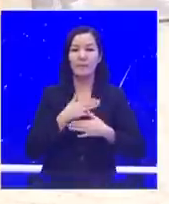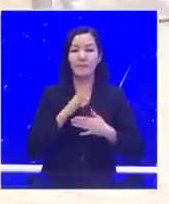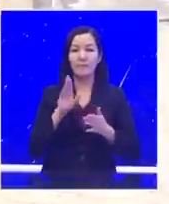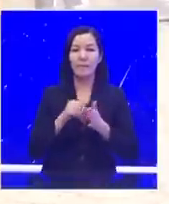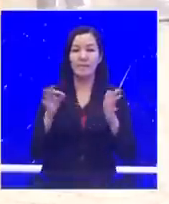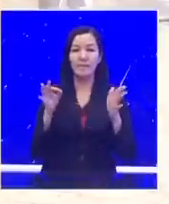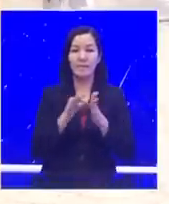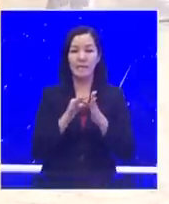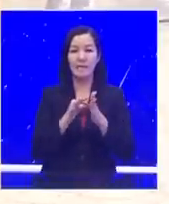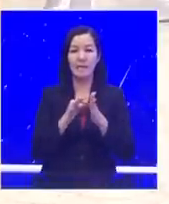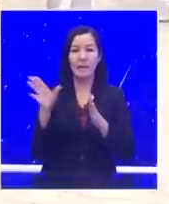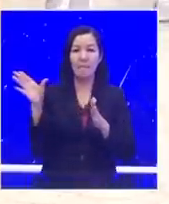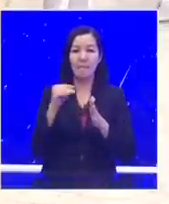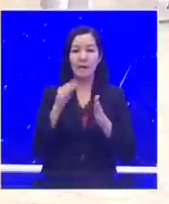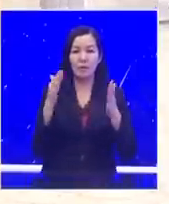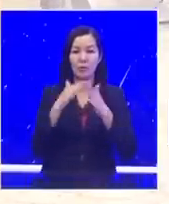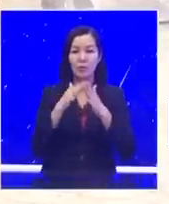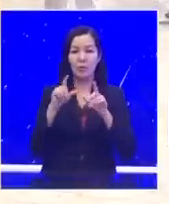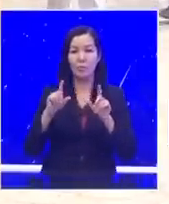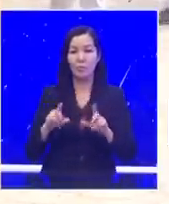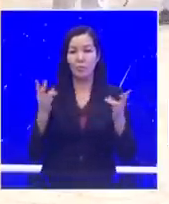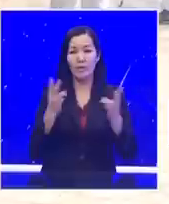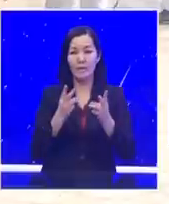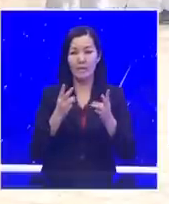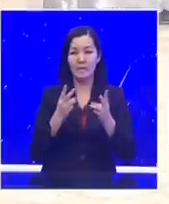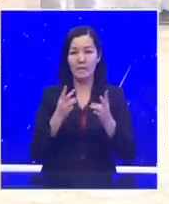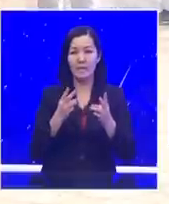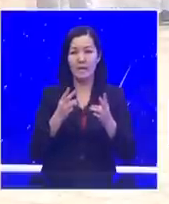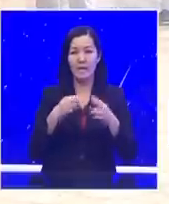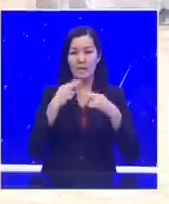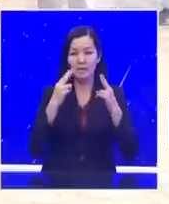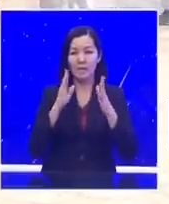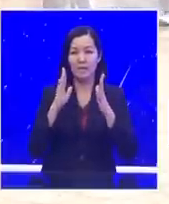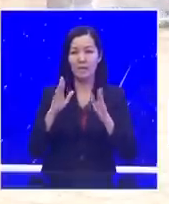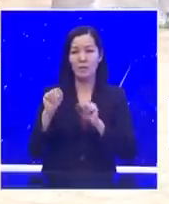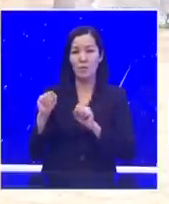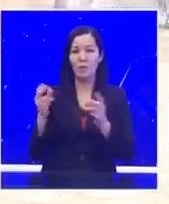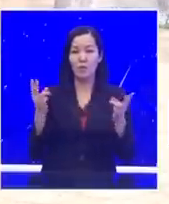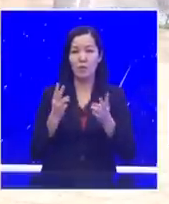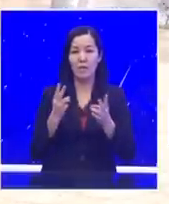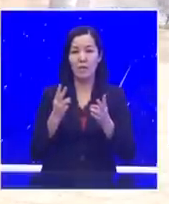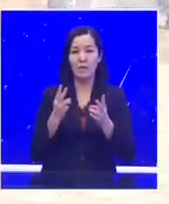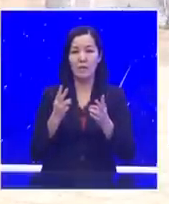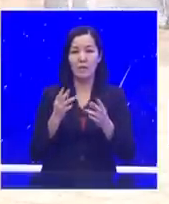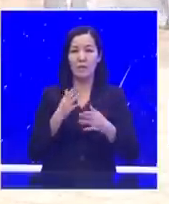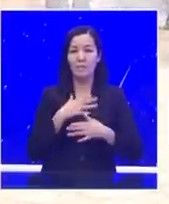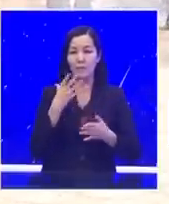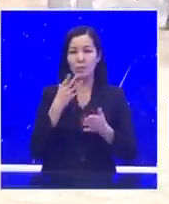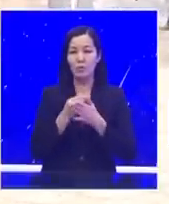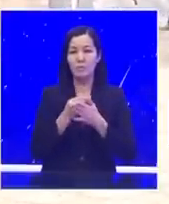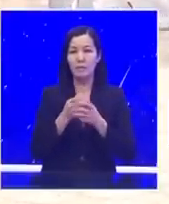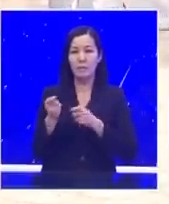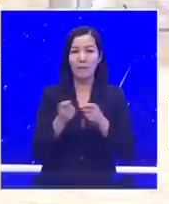мақсатымыз барлықтарыңызды үйде болуларыңызды және де сақтық шараларды қолдануларыңызды сұраймыз. Біз өзіміздің